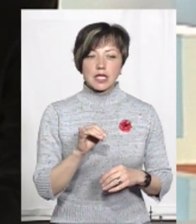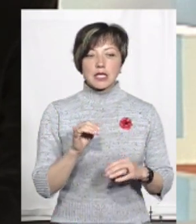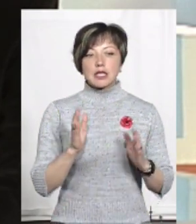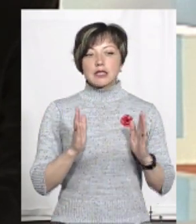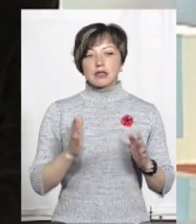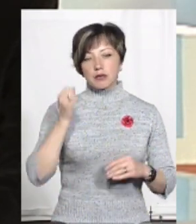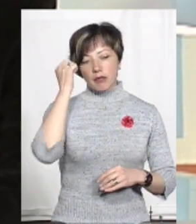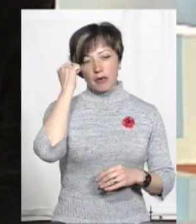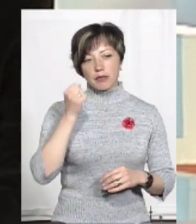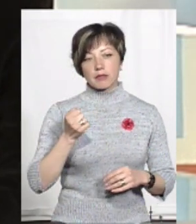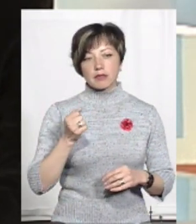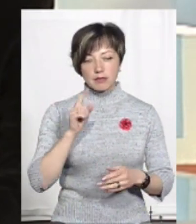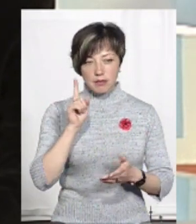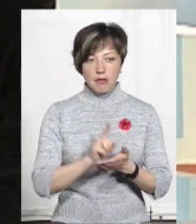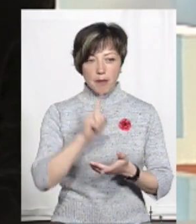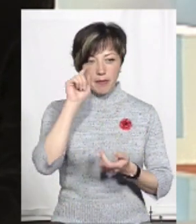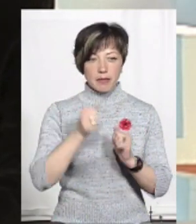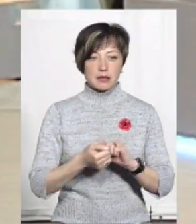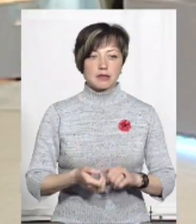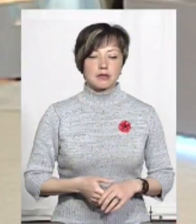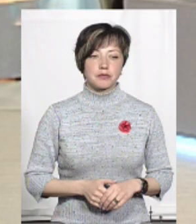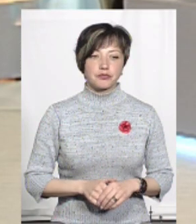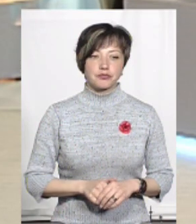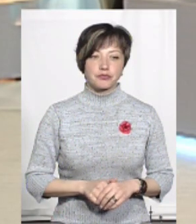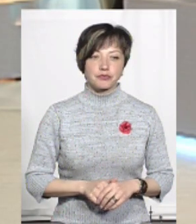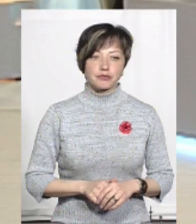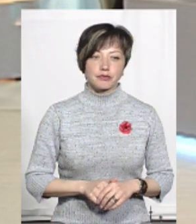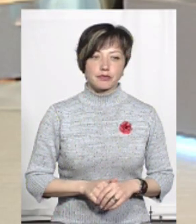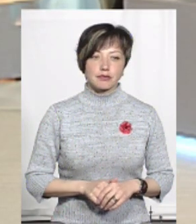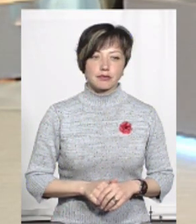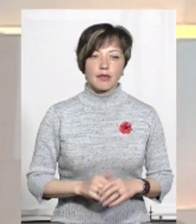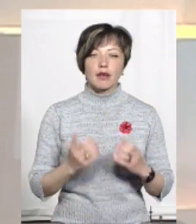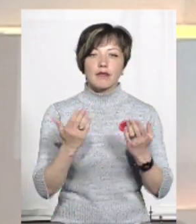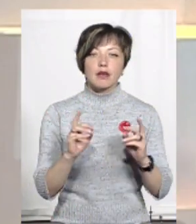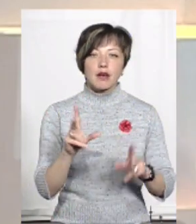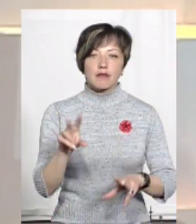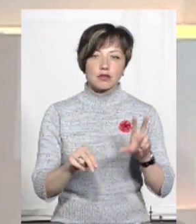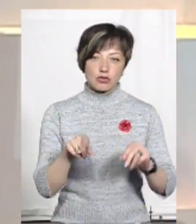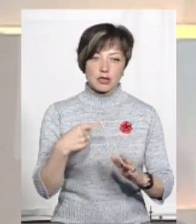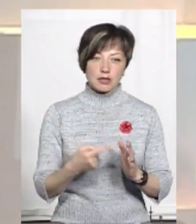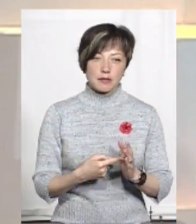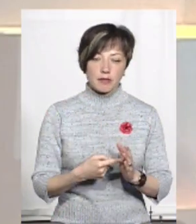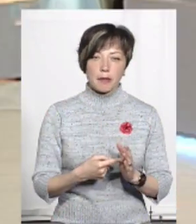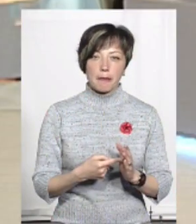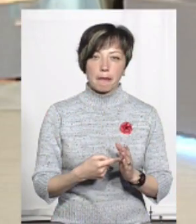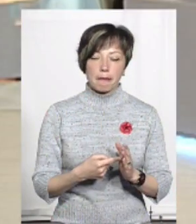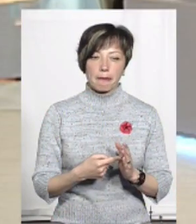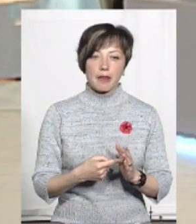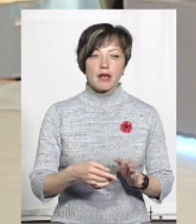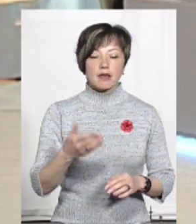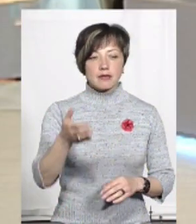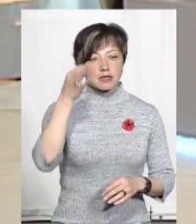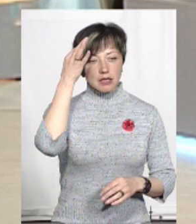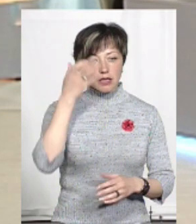тільки ми маємо пам'ятати тільки. Ви як вважаєте, пане Віталію? Так, коли я по діалогу